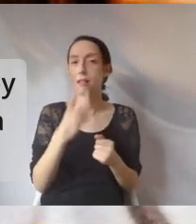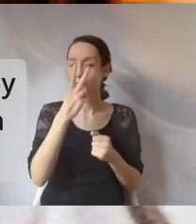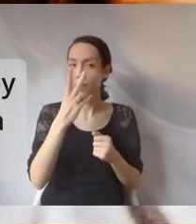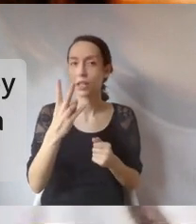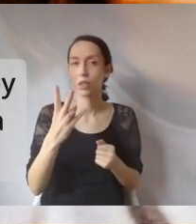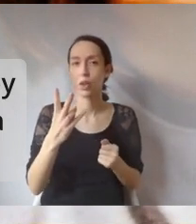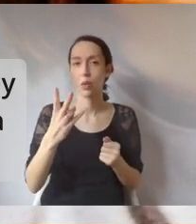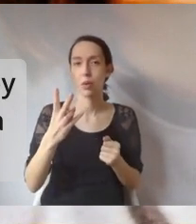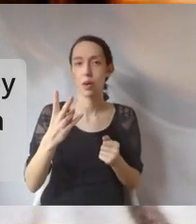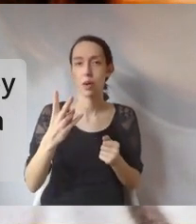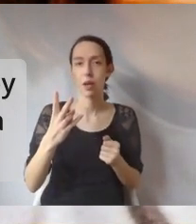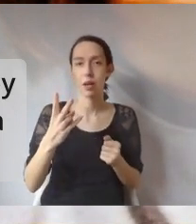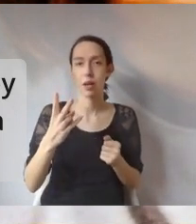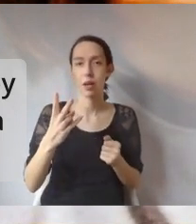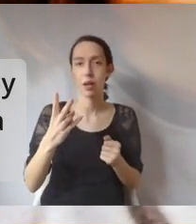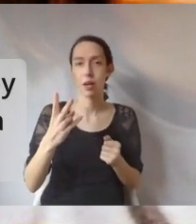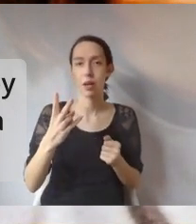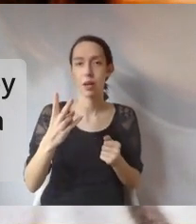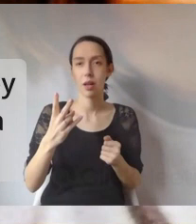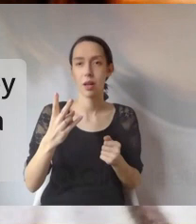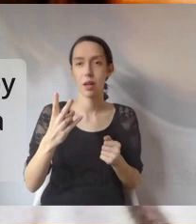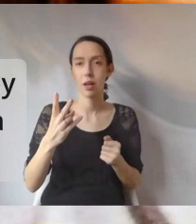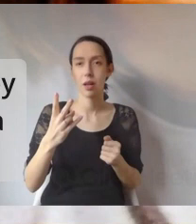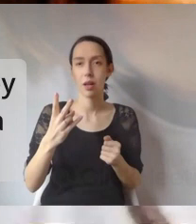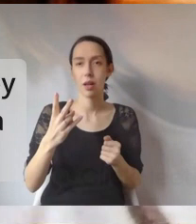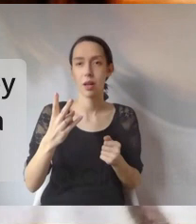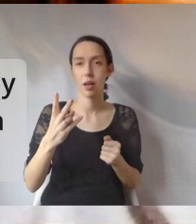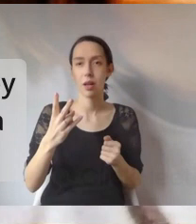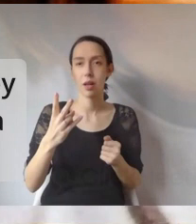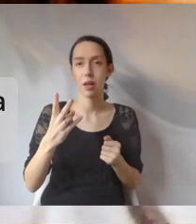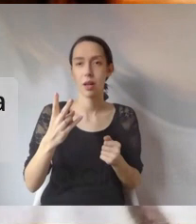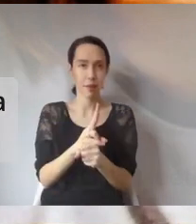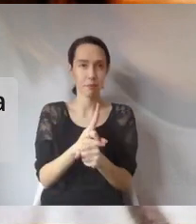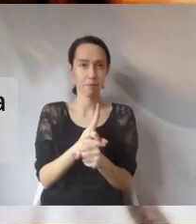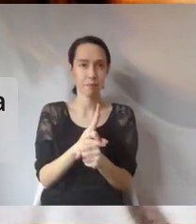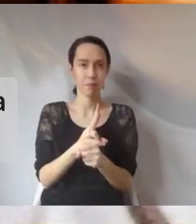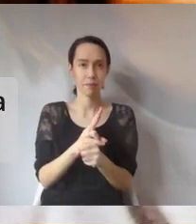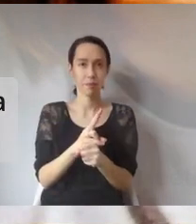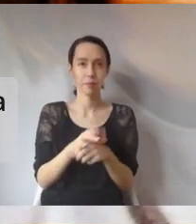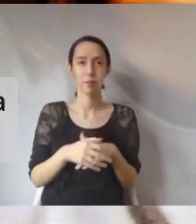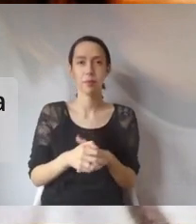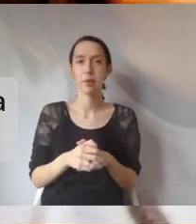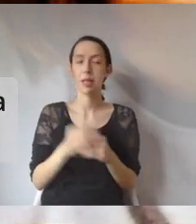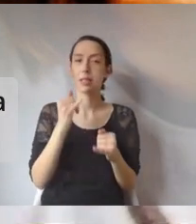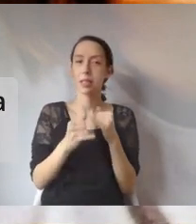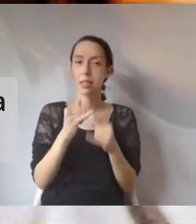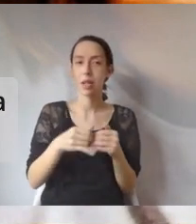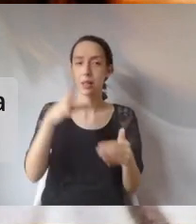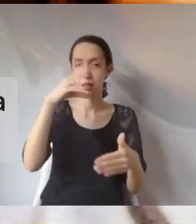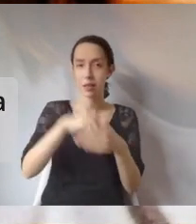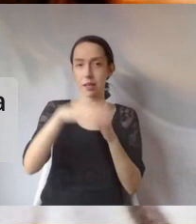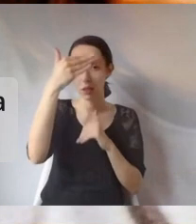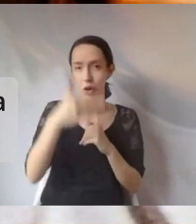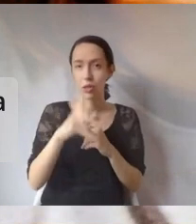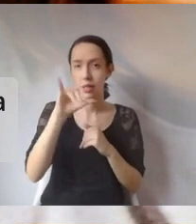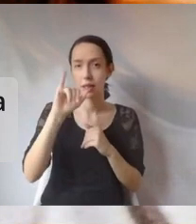zobaczą godne zaufania zdjęcie w profilu, tak? Czyli jeżeli w tym profilu zobaczą na zdjęciu